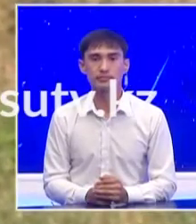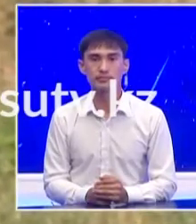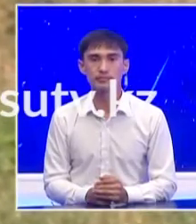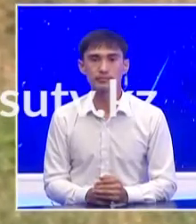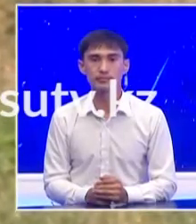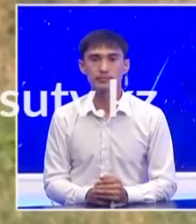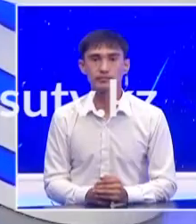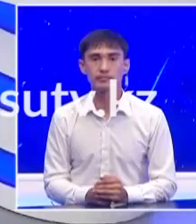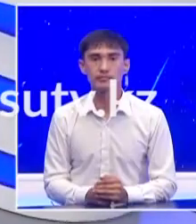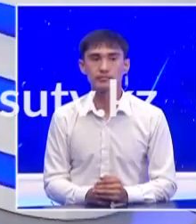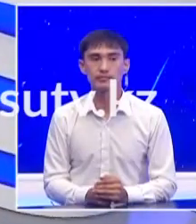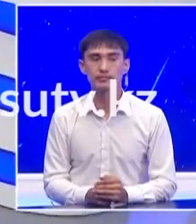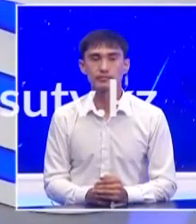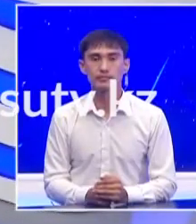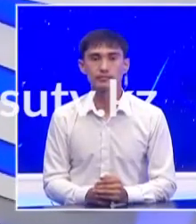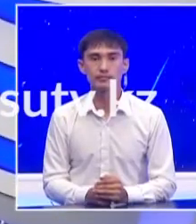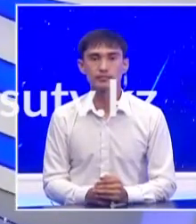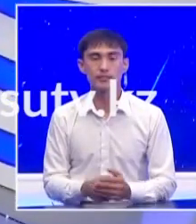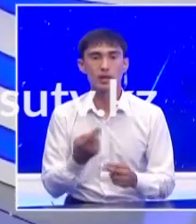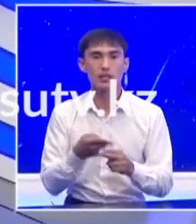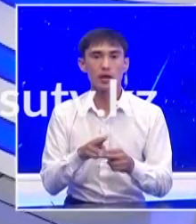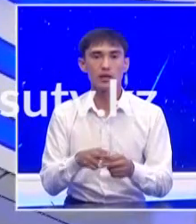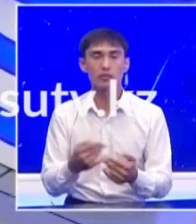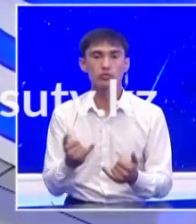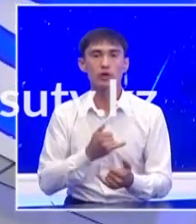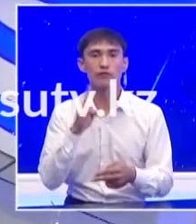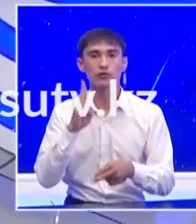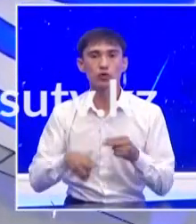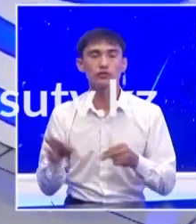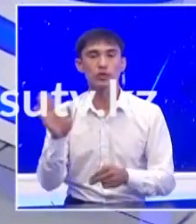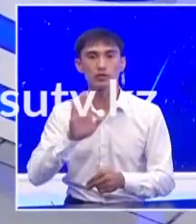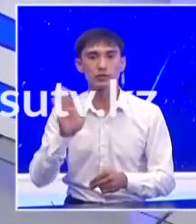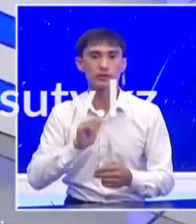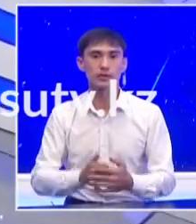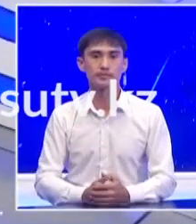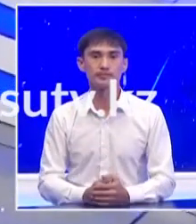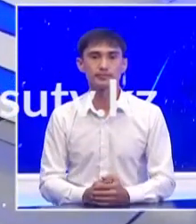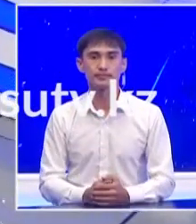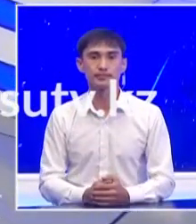На этом у меня все. Всего доброго. До свидания.